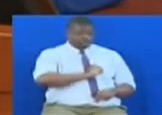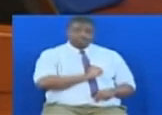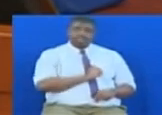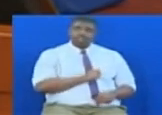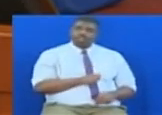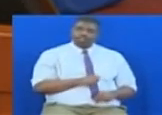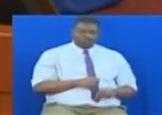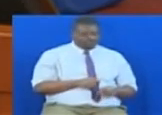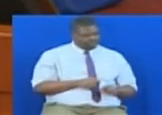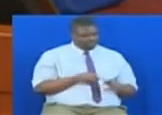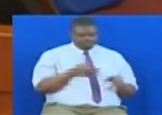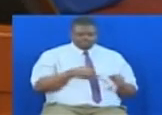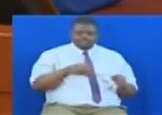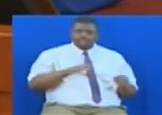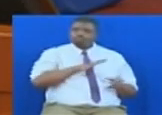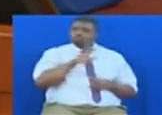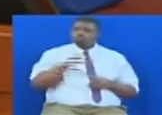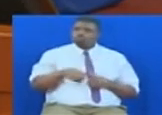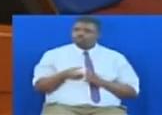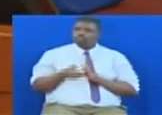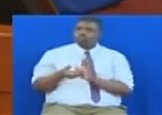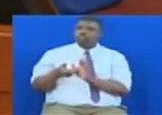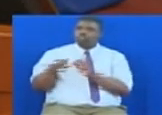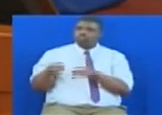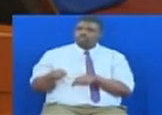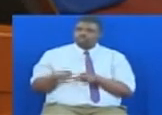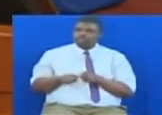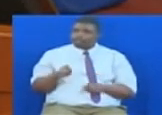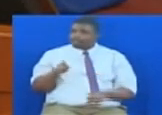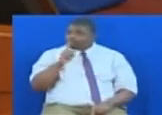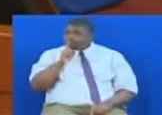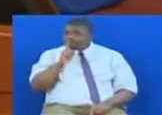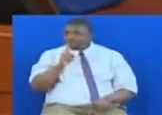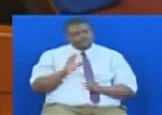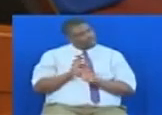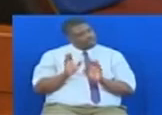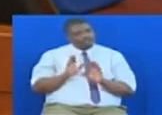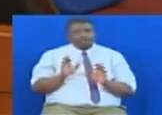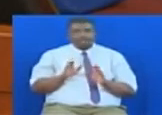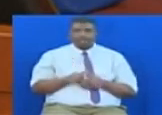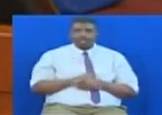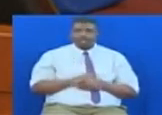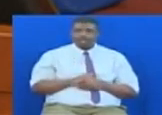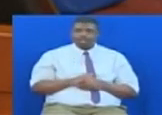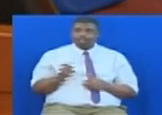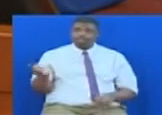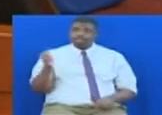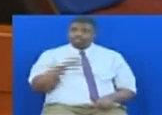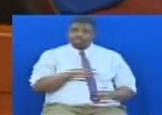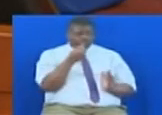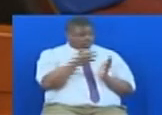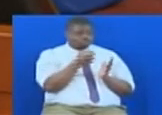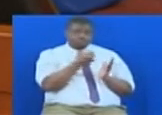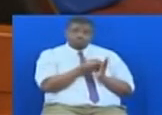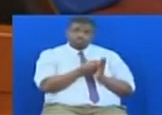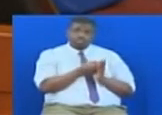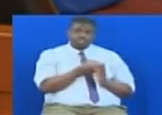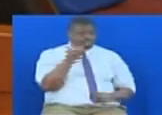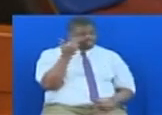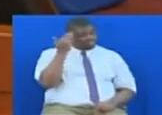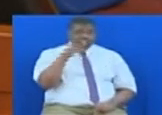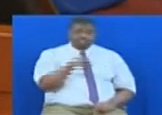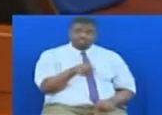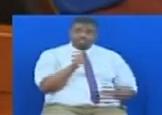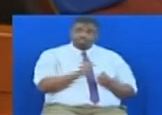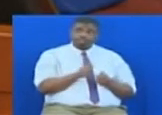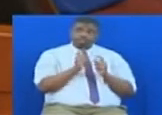Mkanda mzima utatoka. Lakini mkinyamaza lakini mkija hapa na story basi mambo